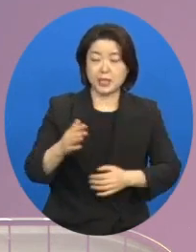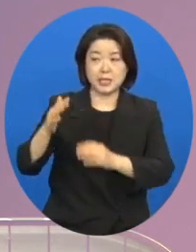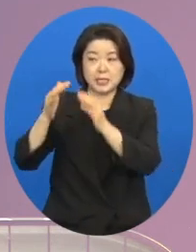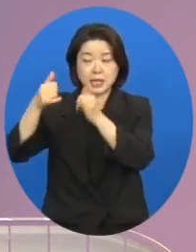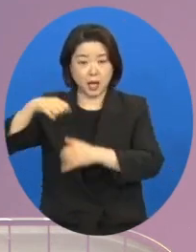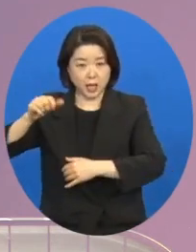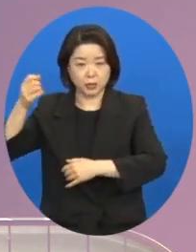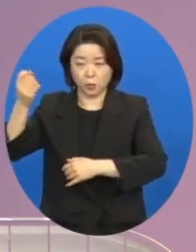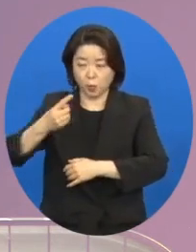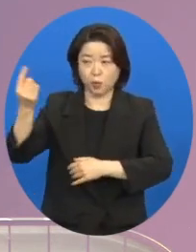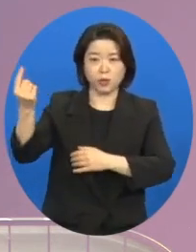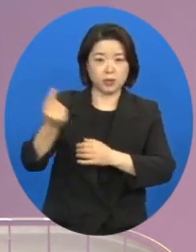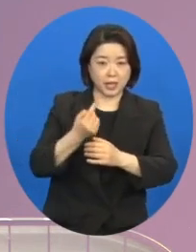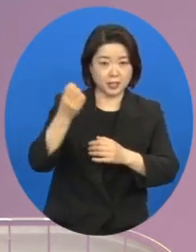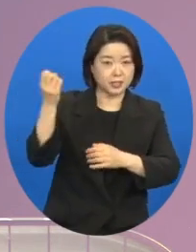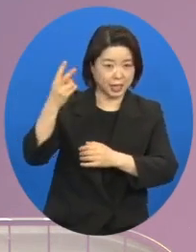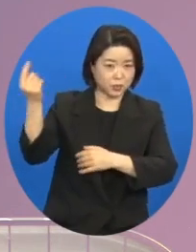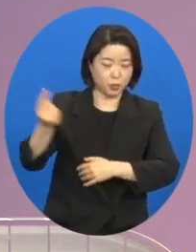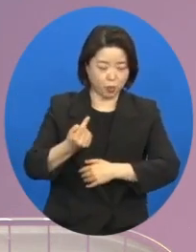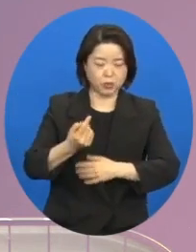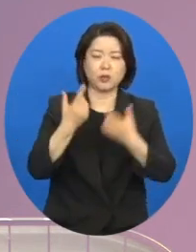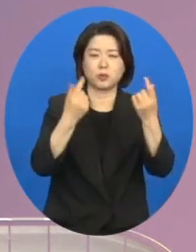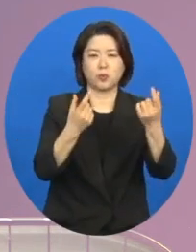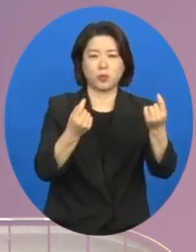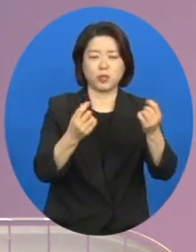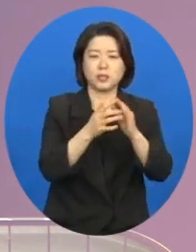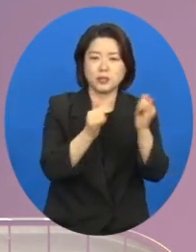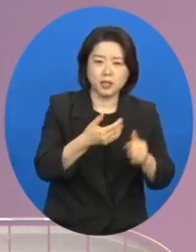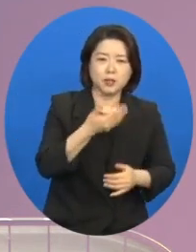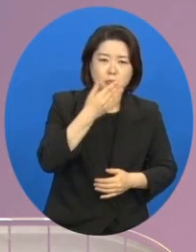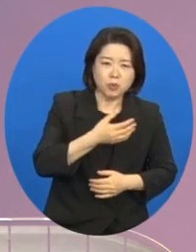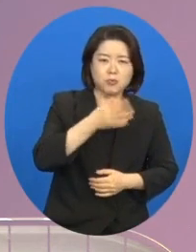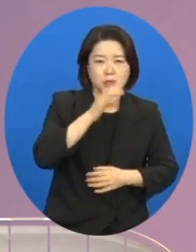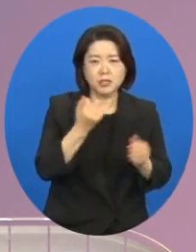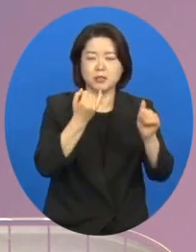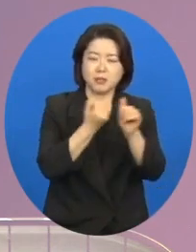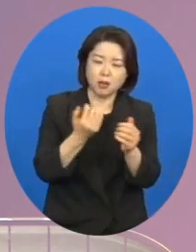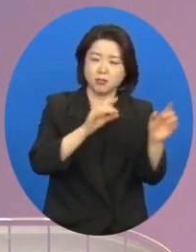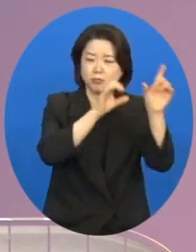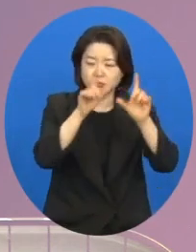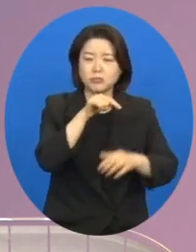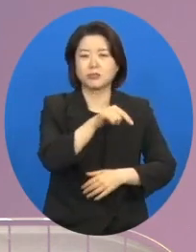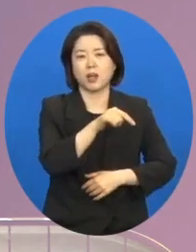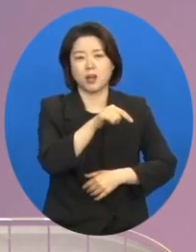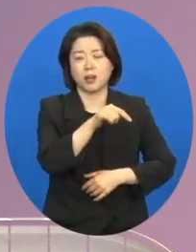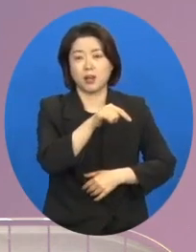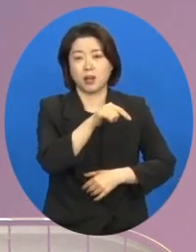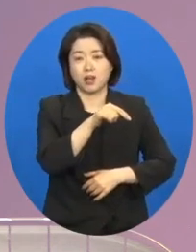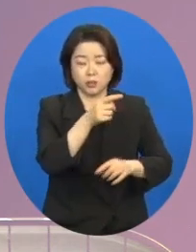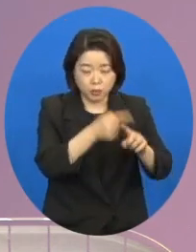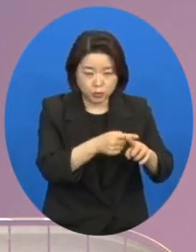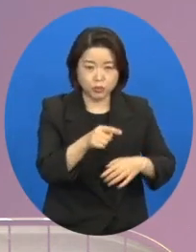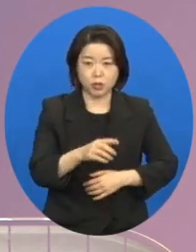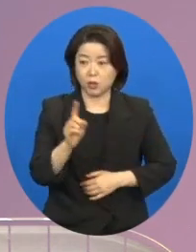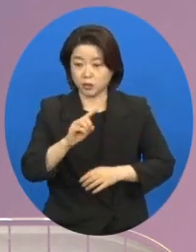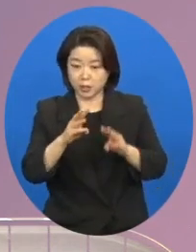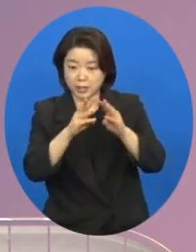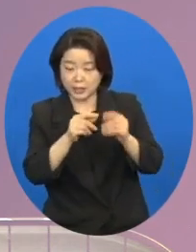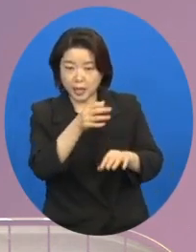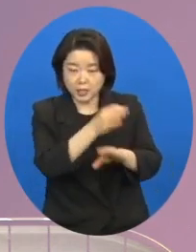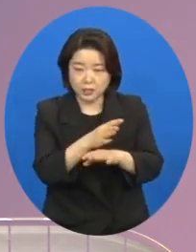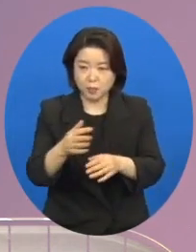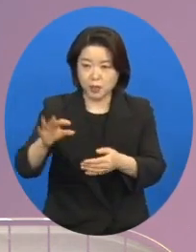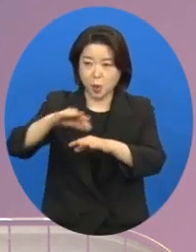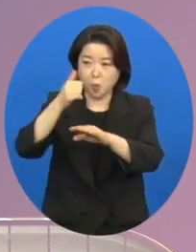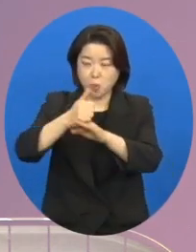일이 벌어지냐면 사람들이 먹고 마시고 장가가고 시집가며 보낸다는 거예요. 어떤 본문에는 땅을 사며 왕의 초청을